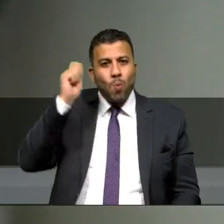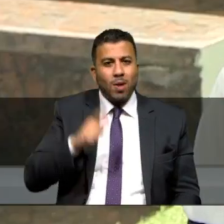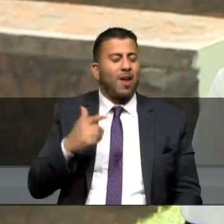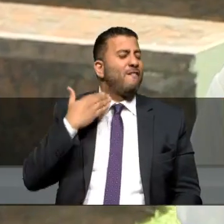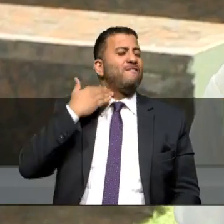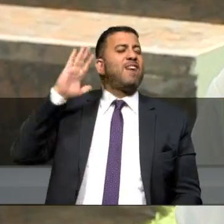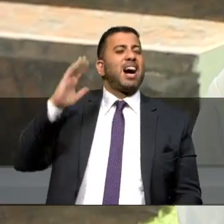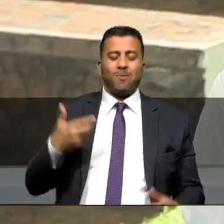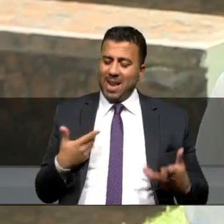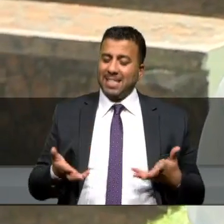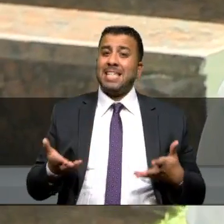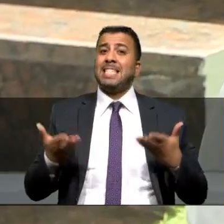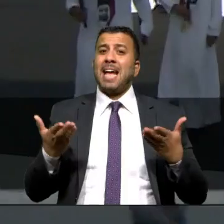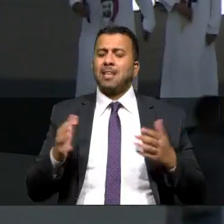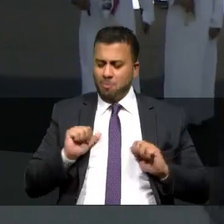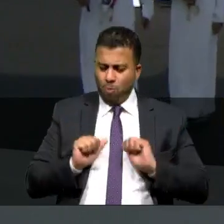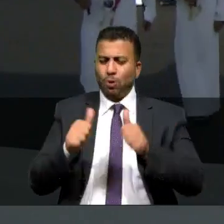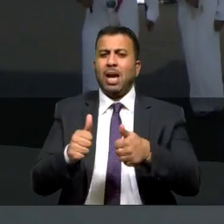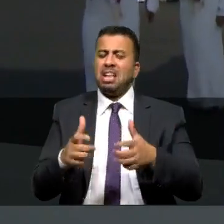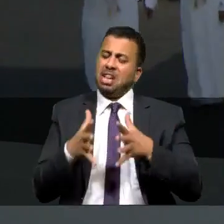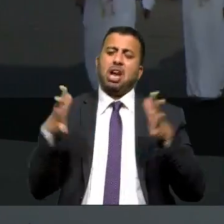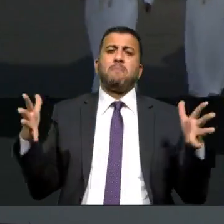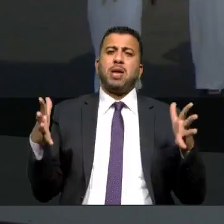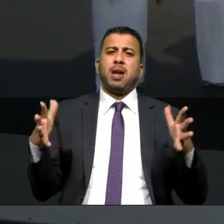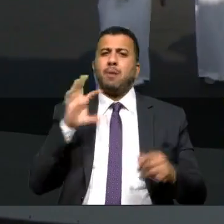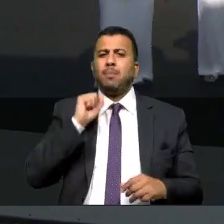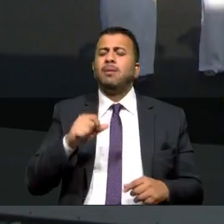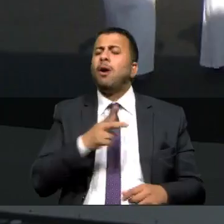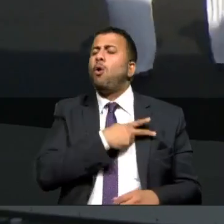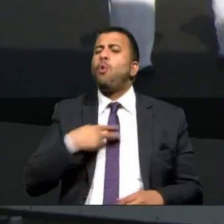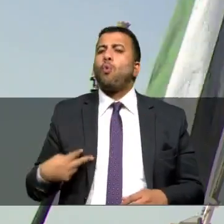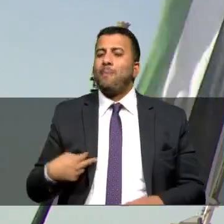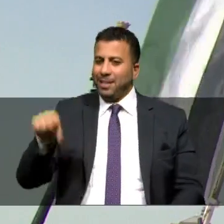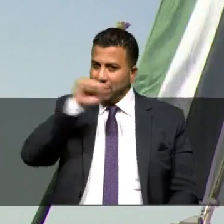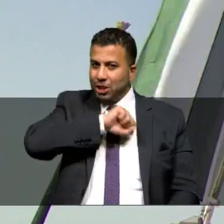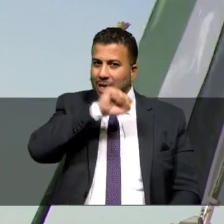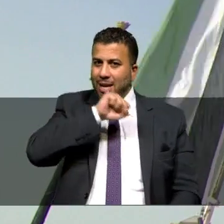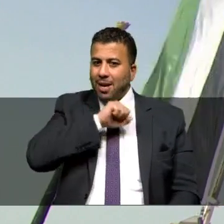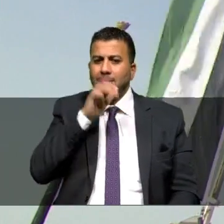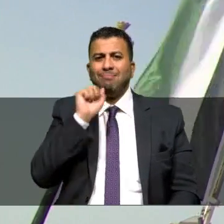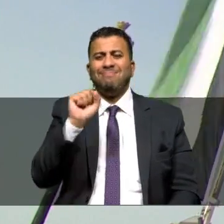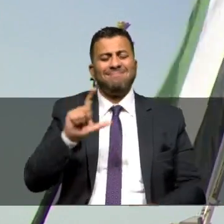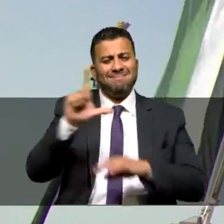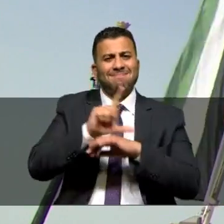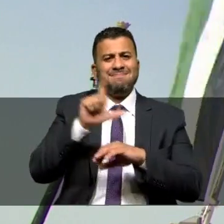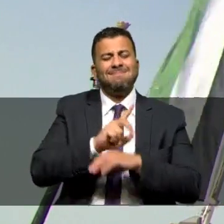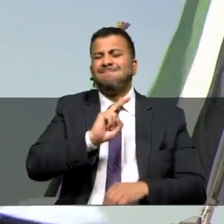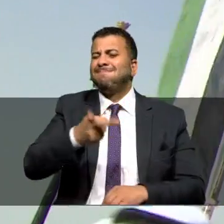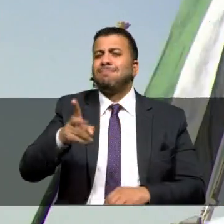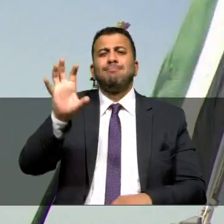والفخر والاعتزاز بمشاركة كبيرة من دوائر حكومة الشارقة بكوادرها